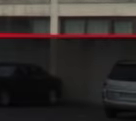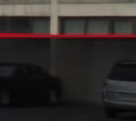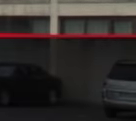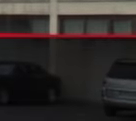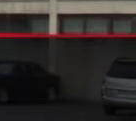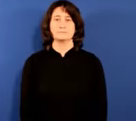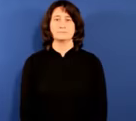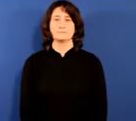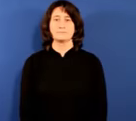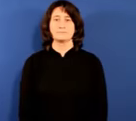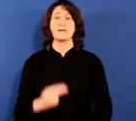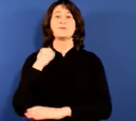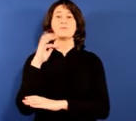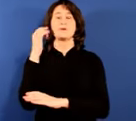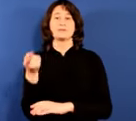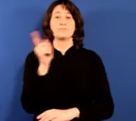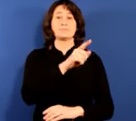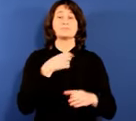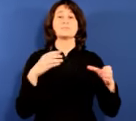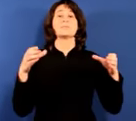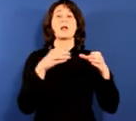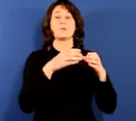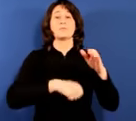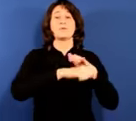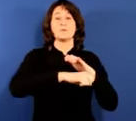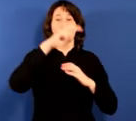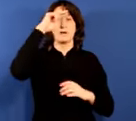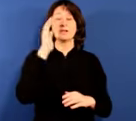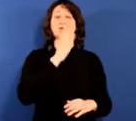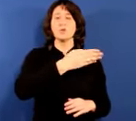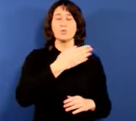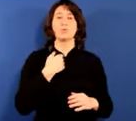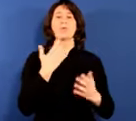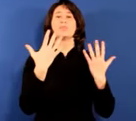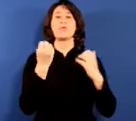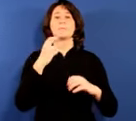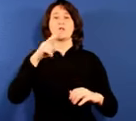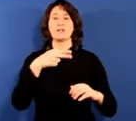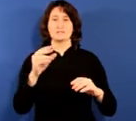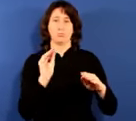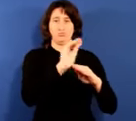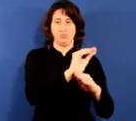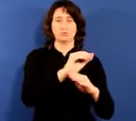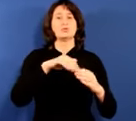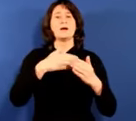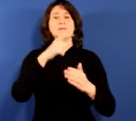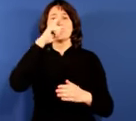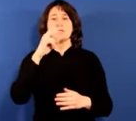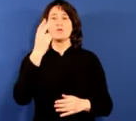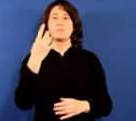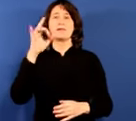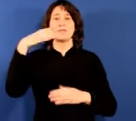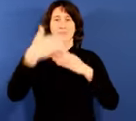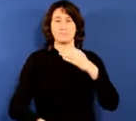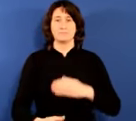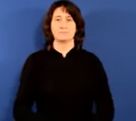Bizkaiko Foru Aldundiak 10 milioi euro emango dizkio Athletic Klubi 2005 urtea bitartean, Jose Luis Bilbao Aldu Nagusiak eta